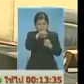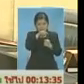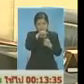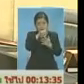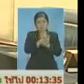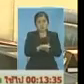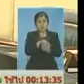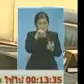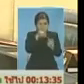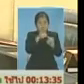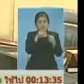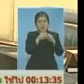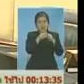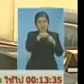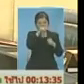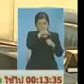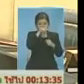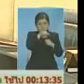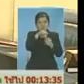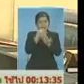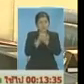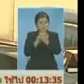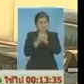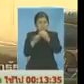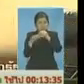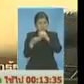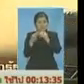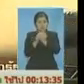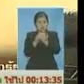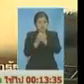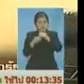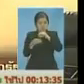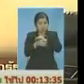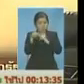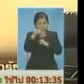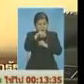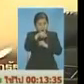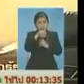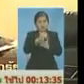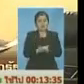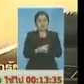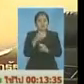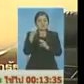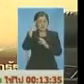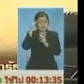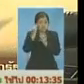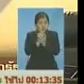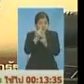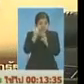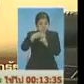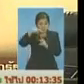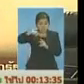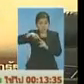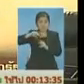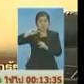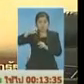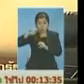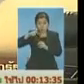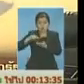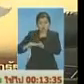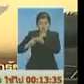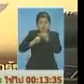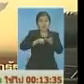ใช่เกิดตรงอื่นมันคอร์รัปชันกันตรงนี้พงษ์สภัทรเนี่ยเขาเสนอผ่านตอนหลังตอนประธาน